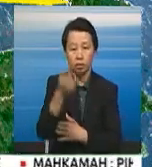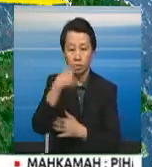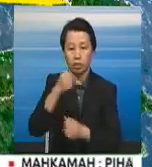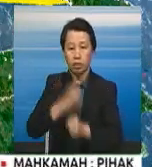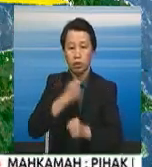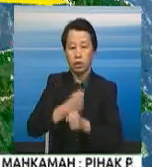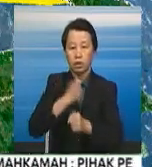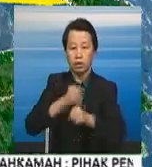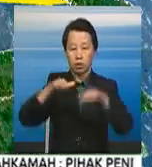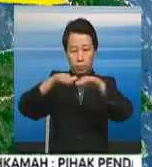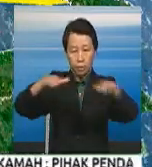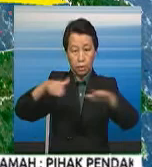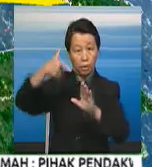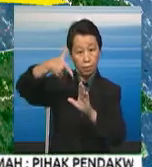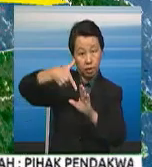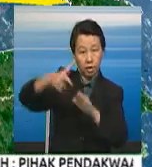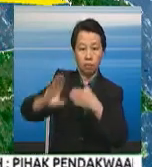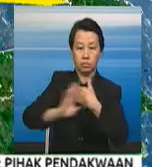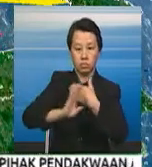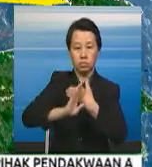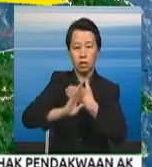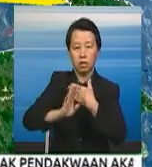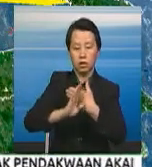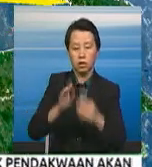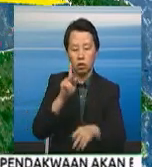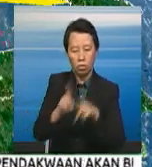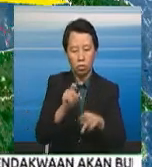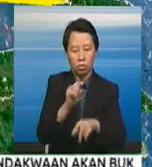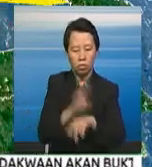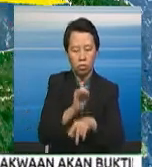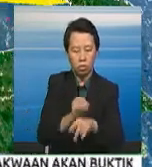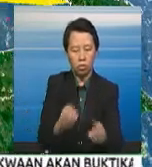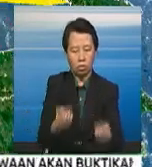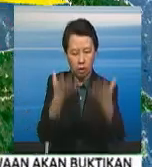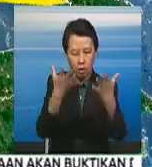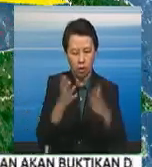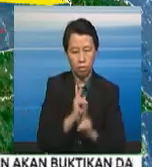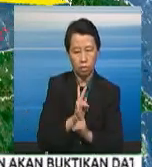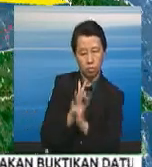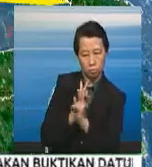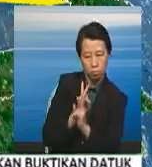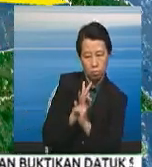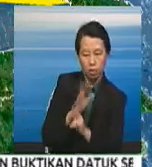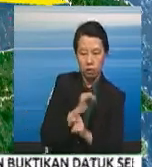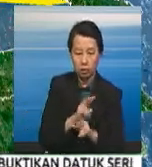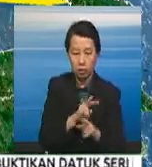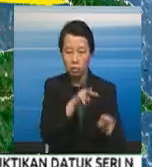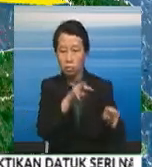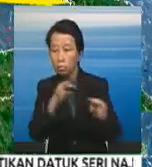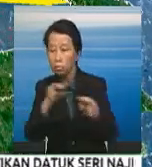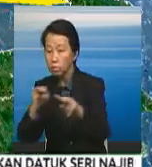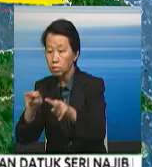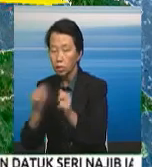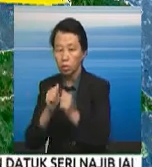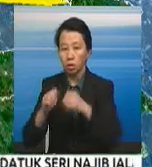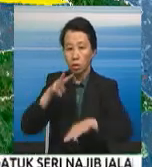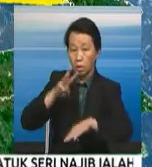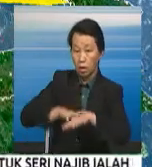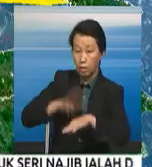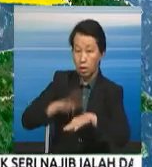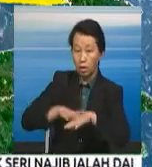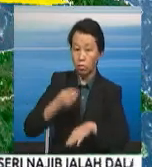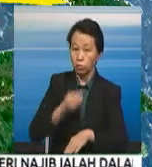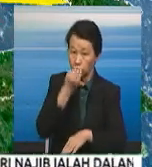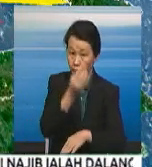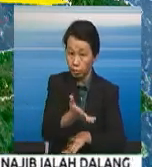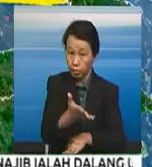pekerja di pelantar minyak. Jadi kepada orang ramai, dinasihatkan agar sentiasa berwaspada dan perhatian dengan amaran yang telah